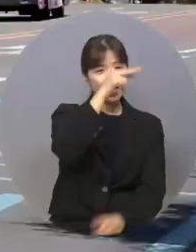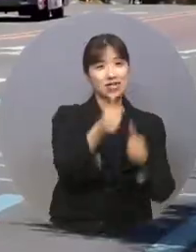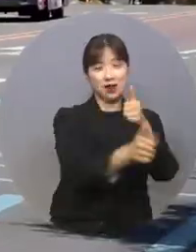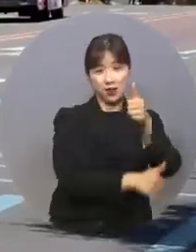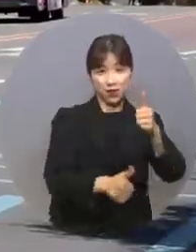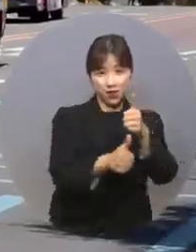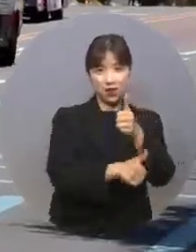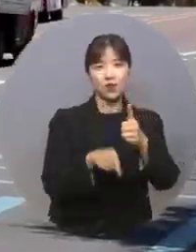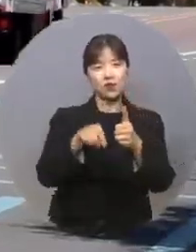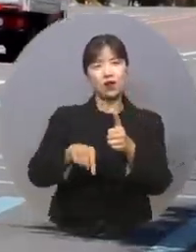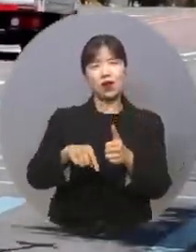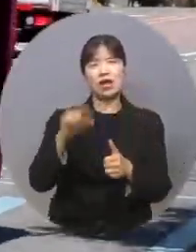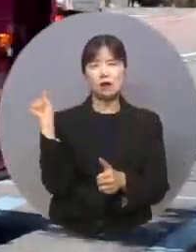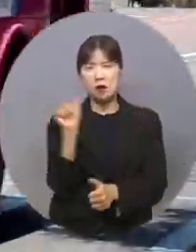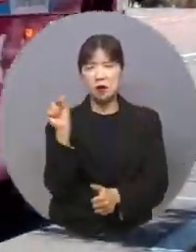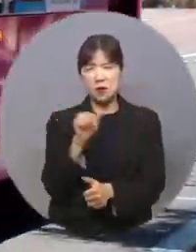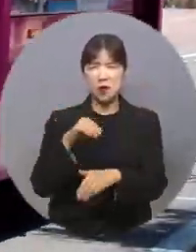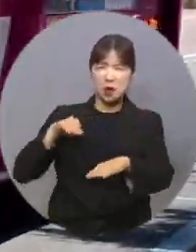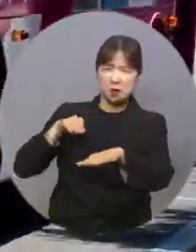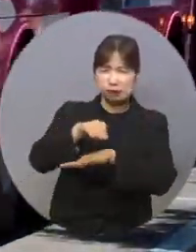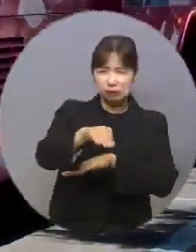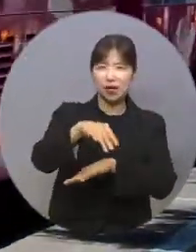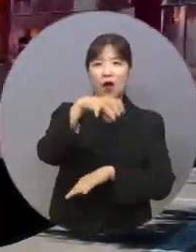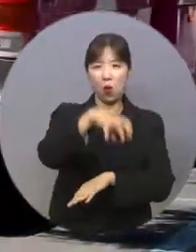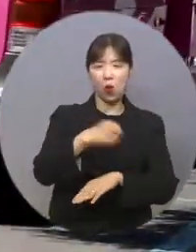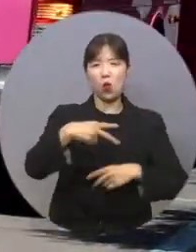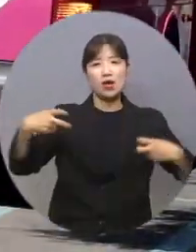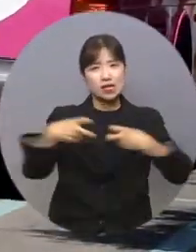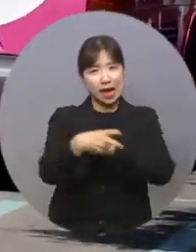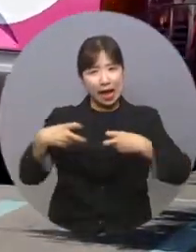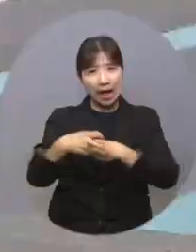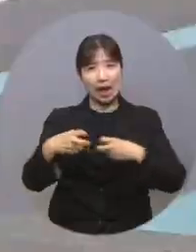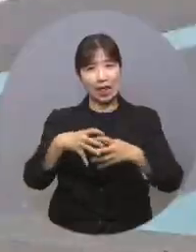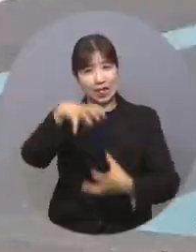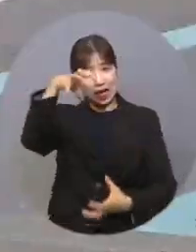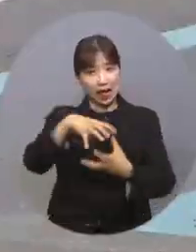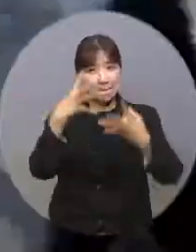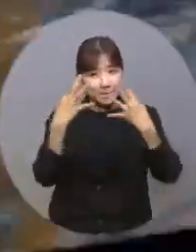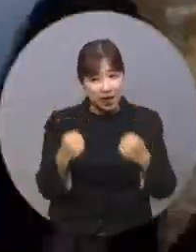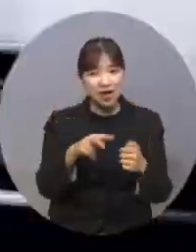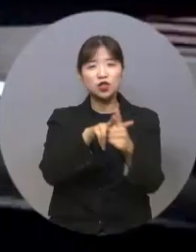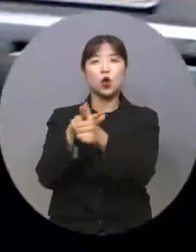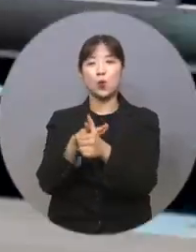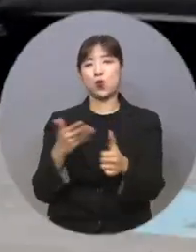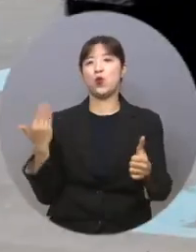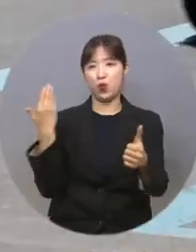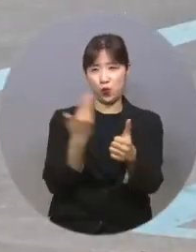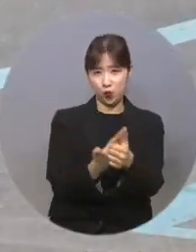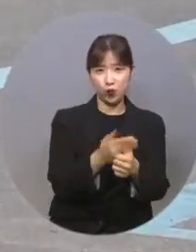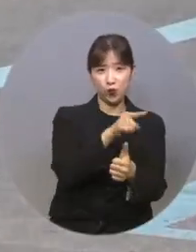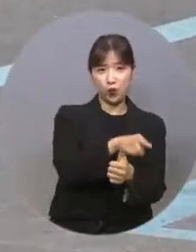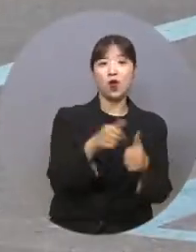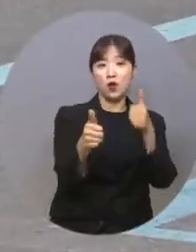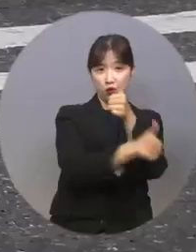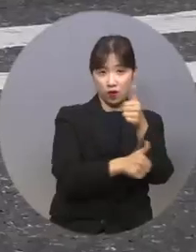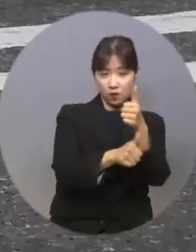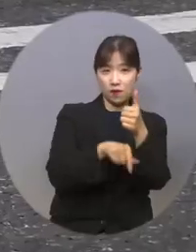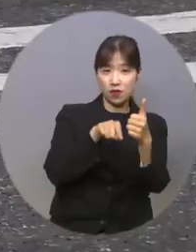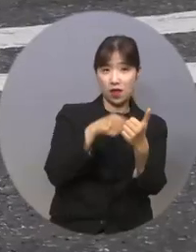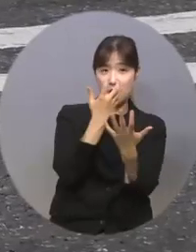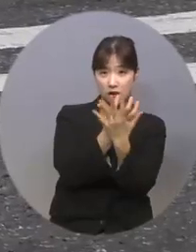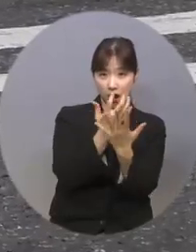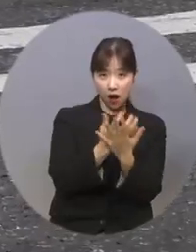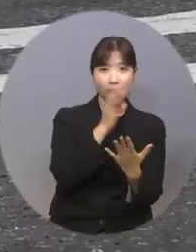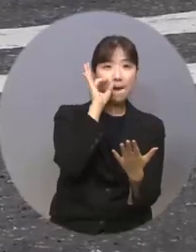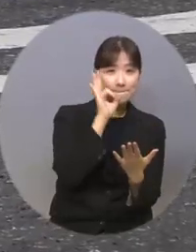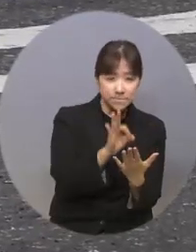돈 외상 습과 속 청소와 차량 통행량 등의 빅 데이터를 제공하고 좌측 경찰 위원회는 이 자료를 통해